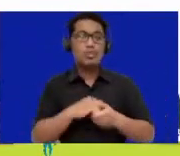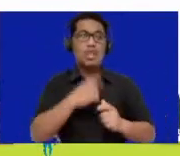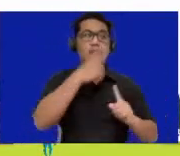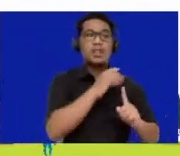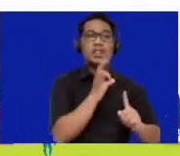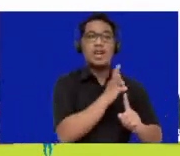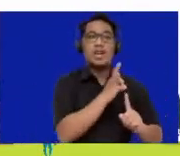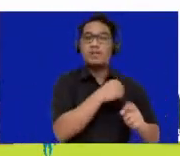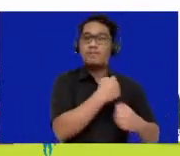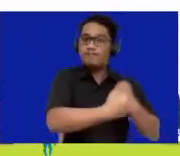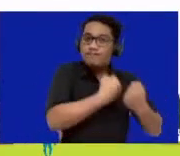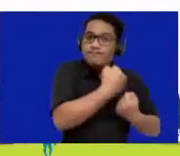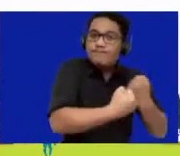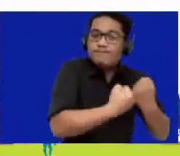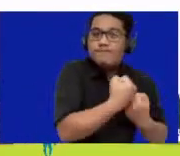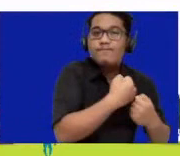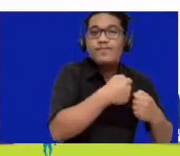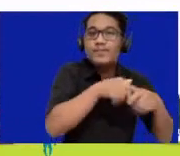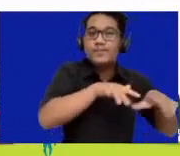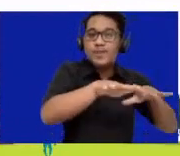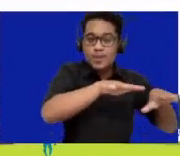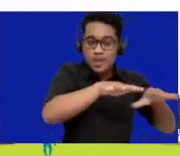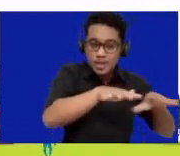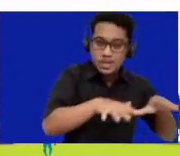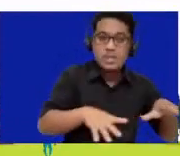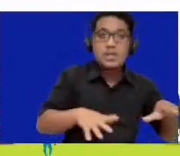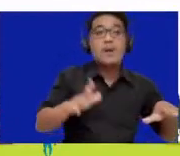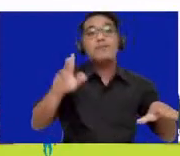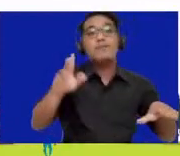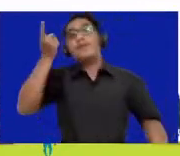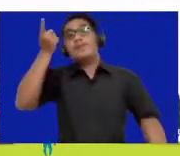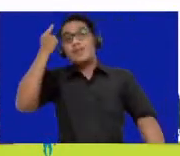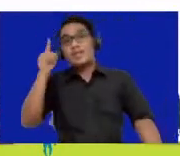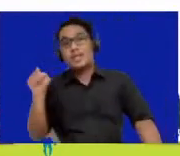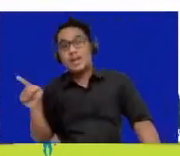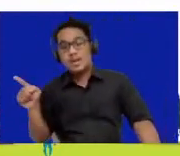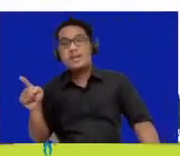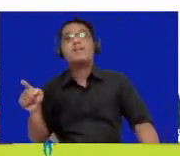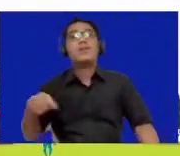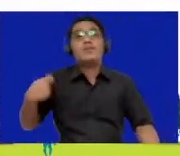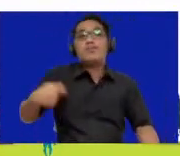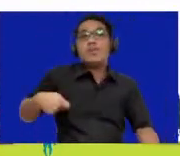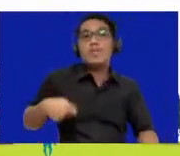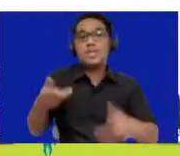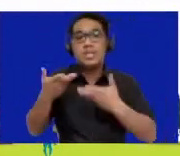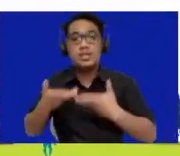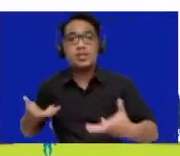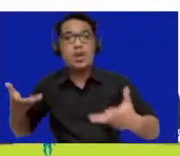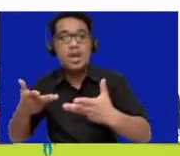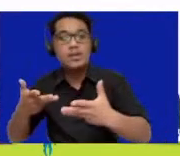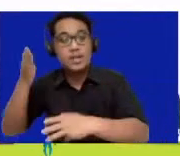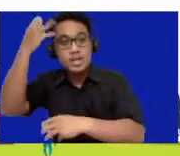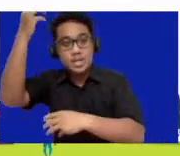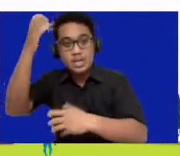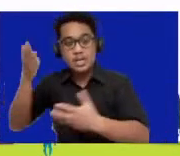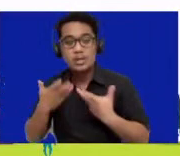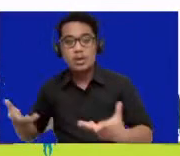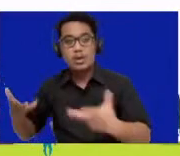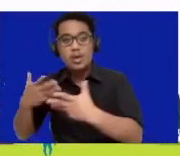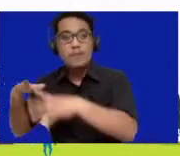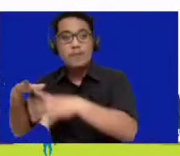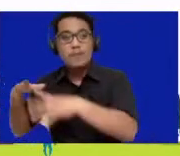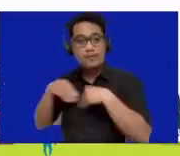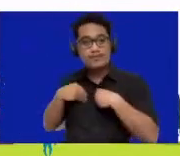dalam penanganan bencana, sementara pemerintah melalui Kementerian Sosial dan Dinas Sosial memfasilitasi kami